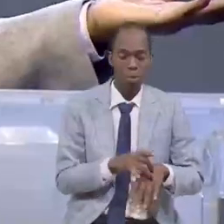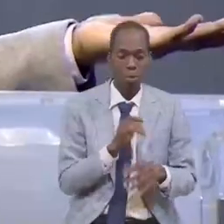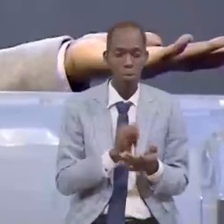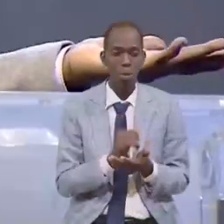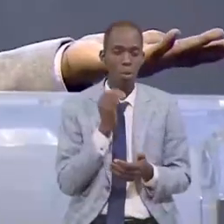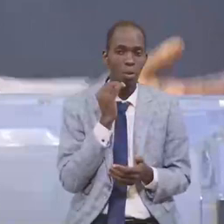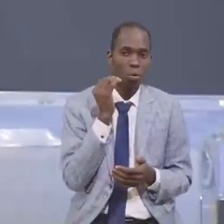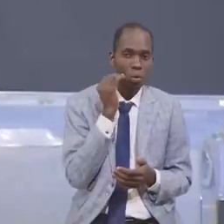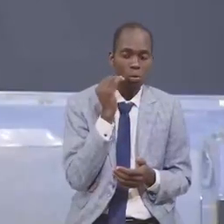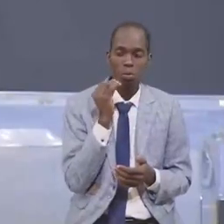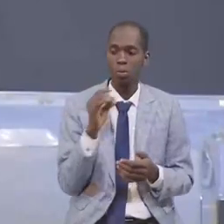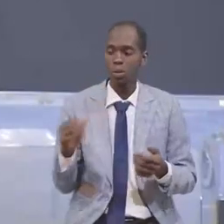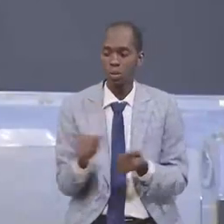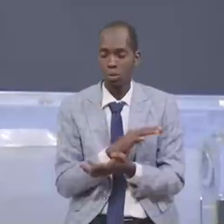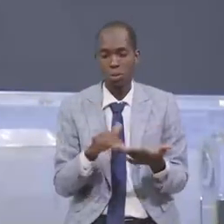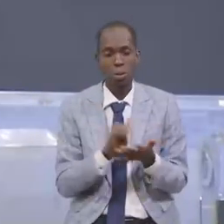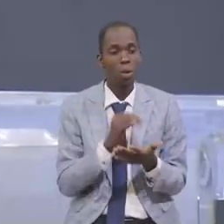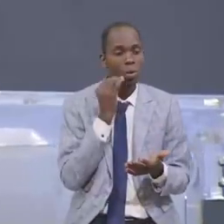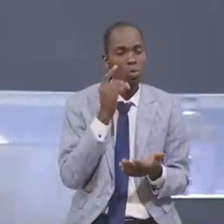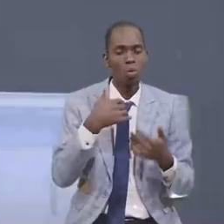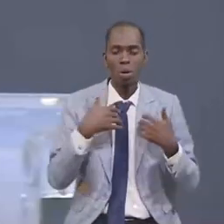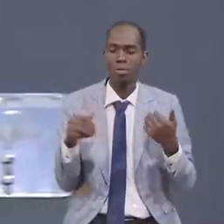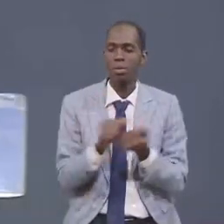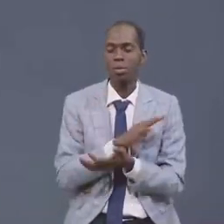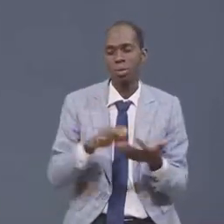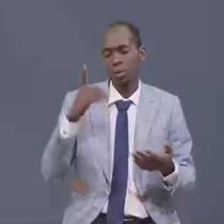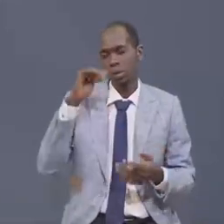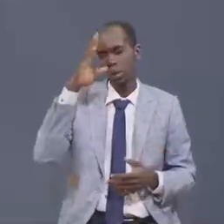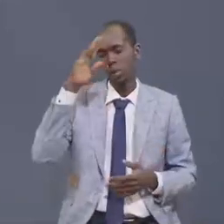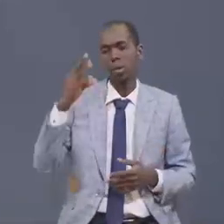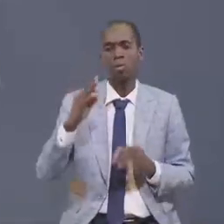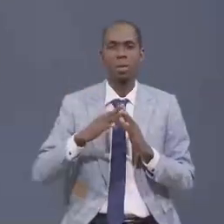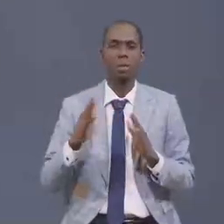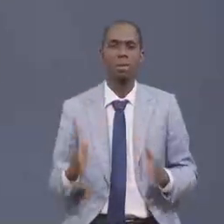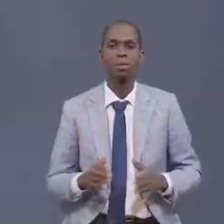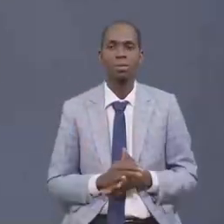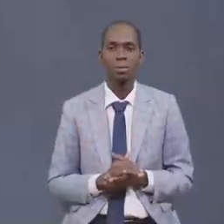Quand vous touchez ce foyer, vous détruisez ce foyer, vous détruisez l'homme.